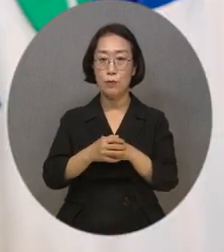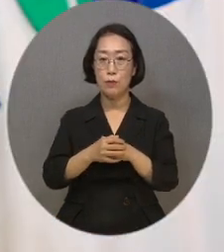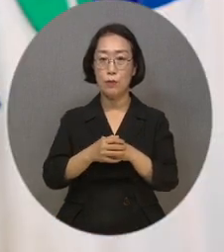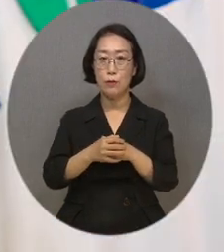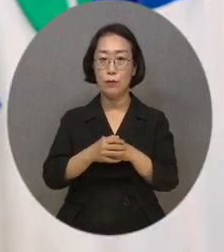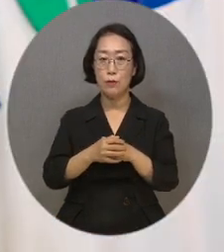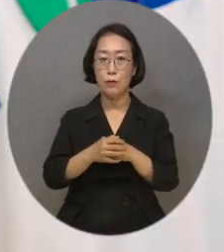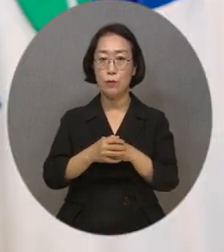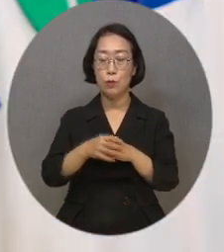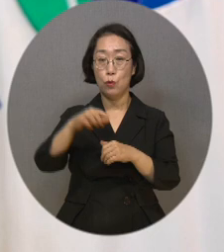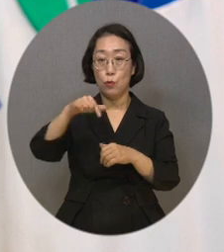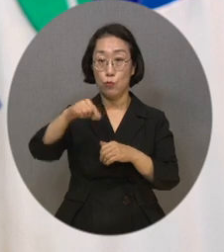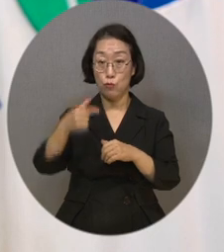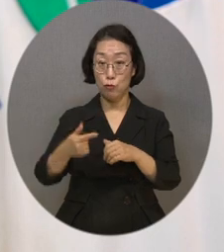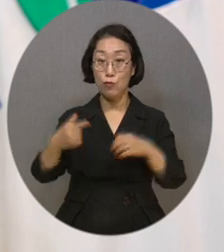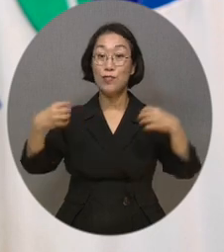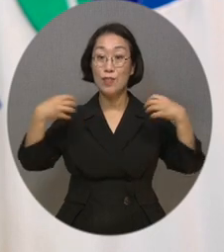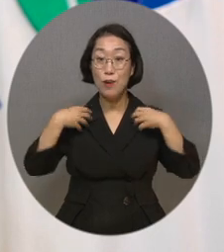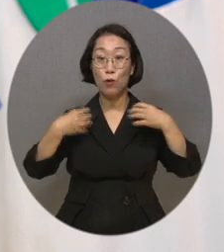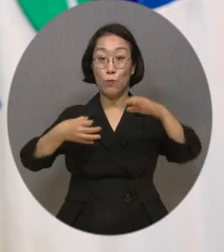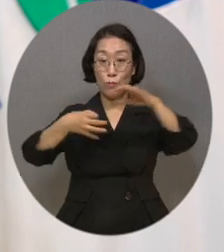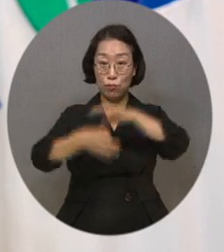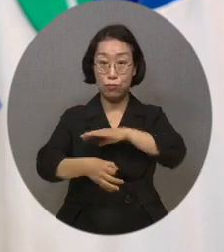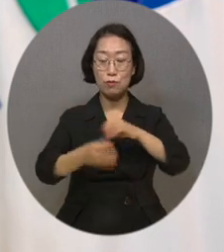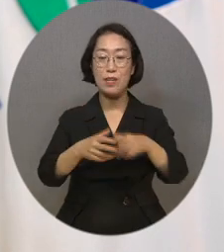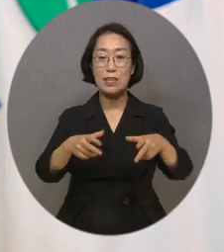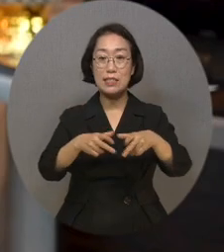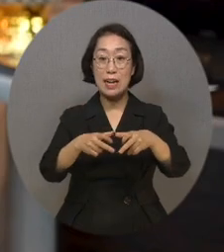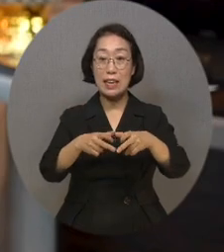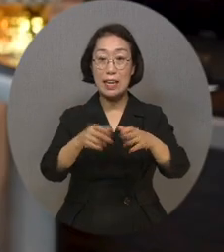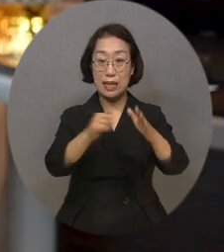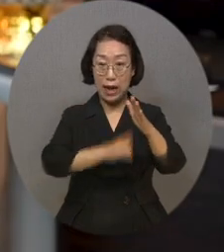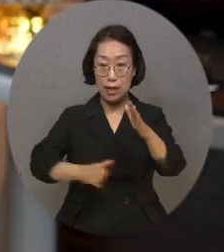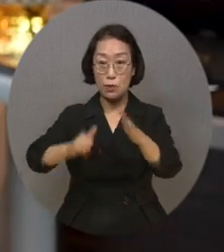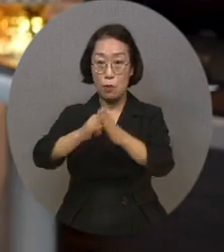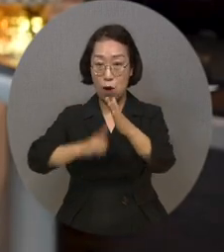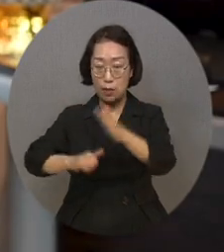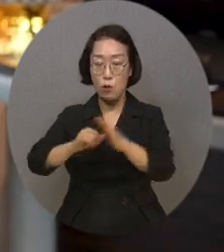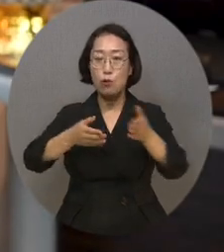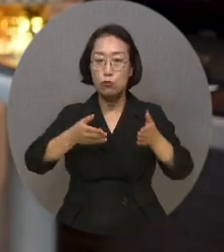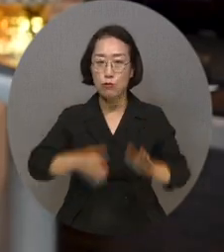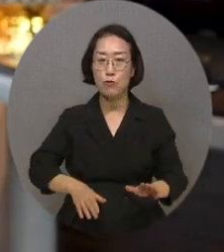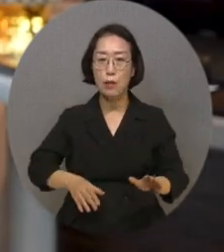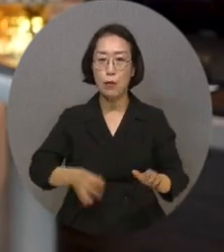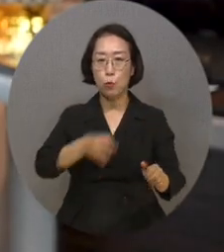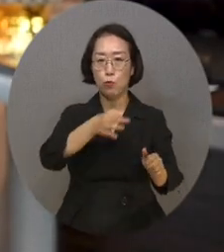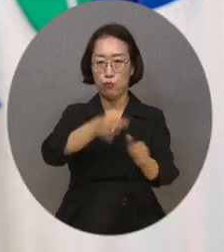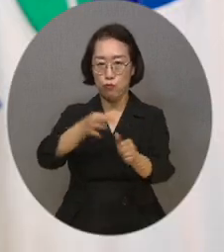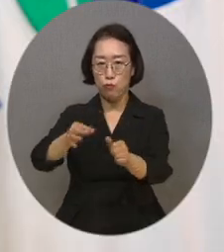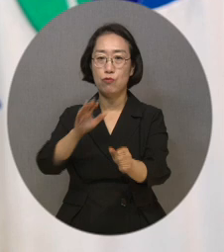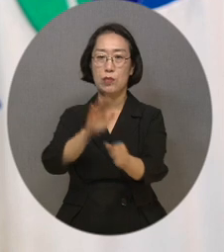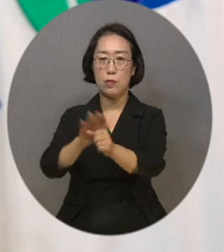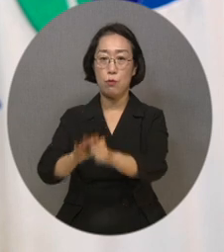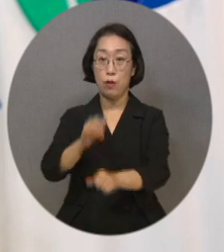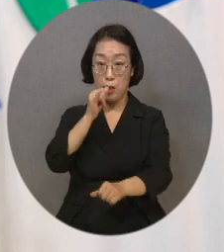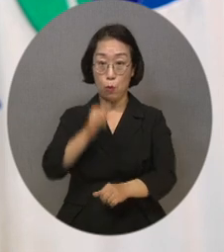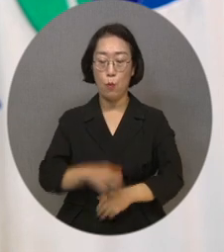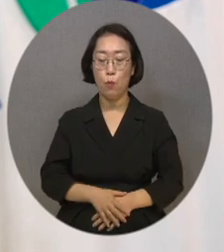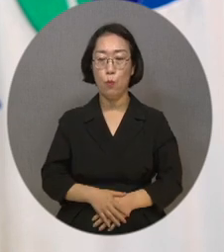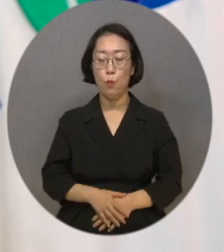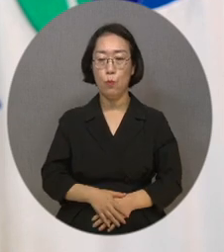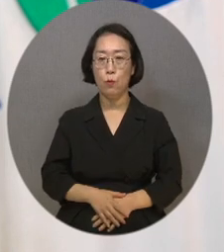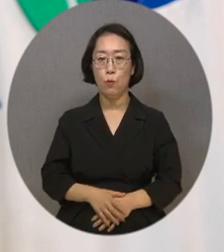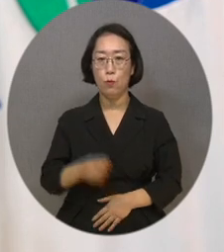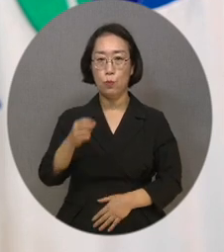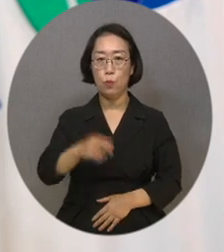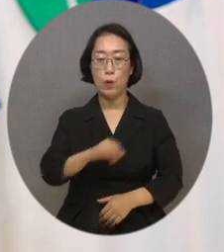군 자금만 가지고 장애인 가정에 대해서 출산 지원금을 이제 지원을 하고 있는 제도를 운영을 하고 있고요. 또